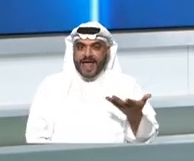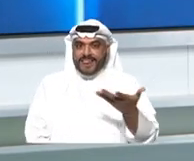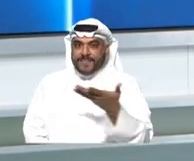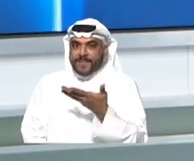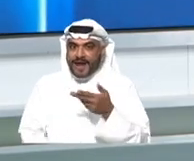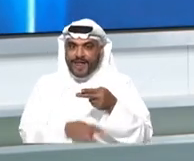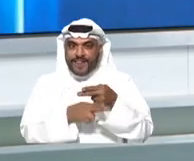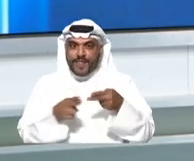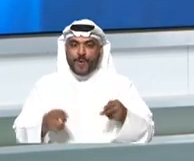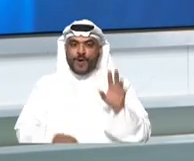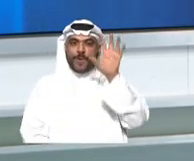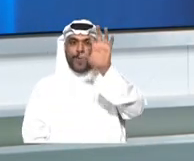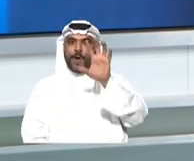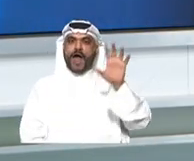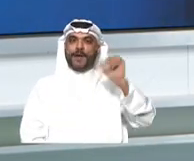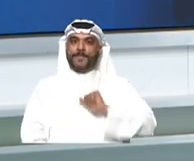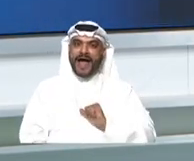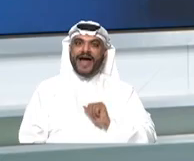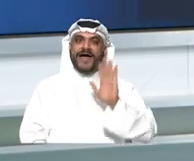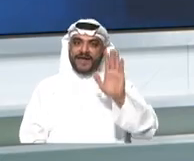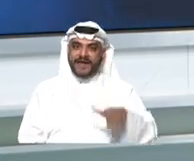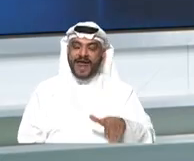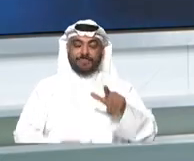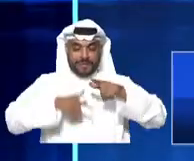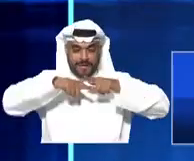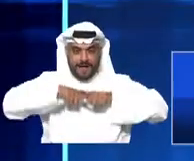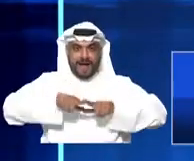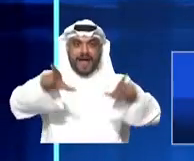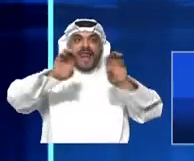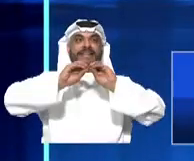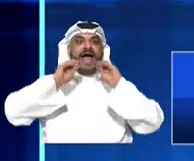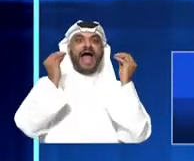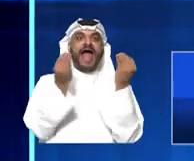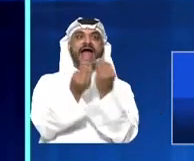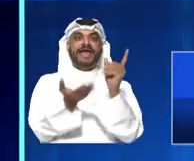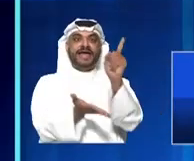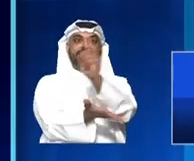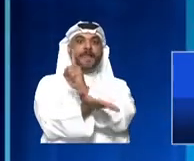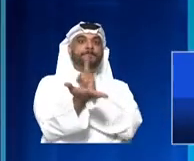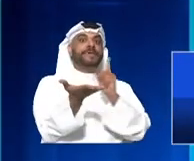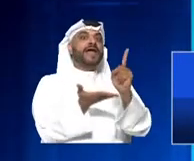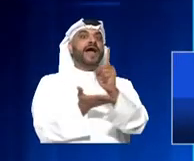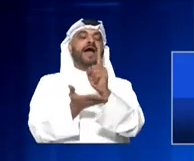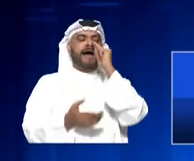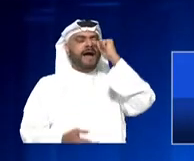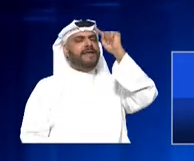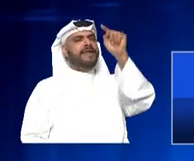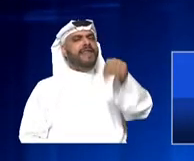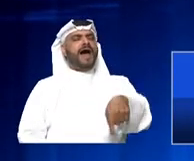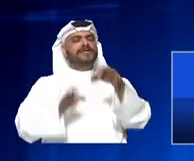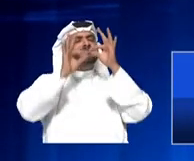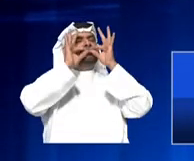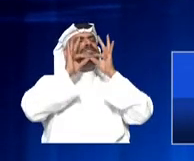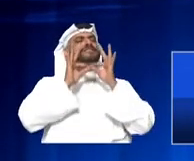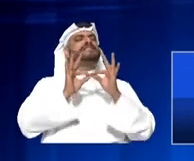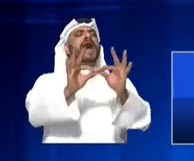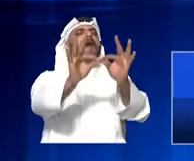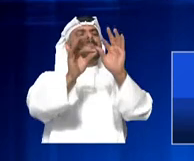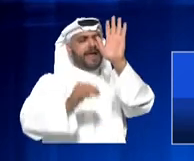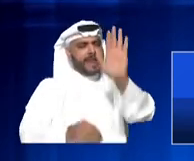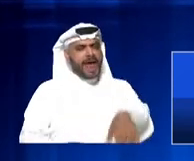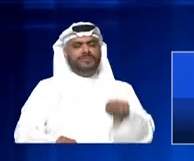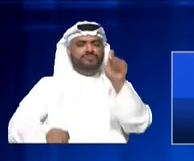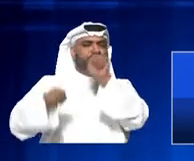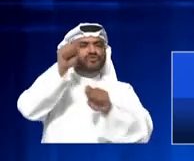اقتصاديه جديده اكدت الهيئه العامه للبيئه اهميه تطبيق لاستدامه في المجتمع وبينت الهيئه